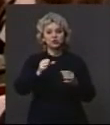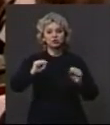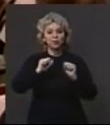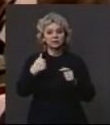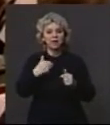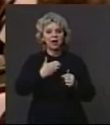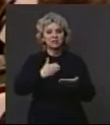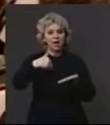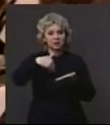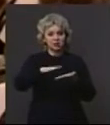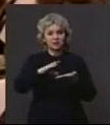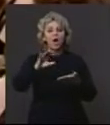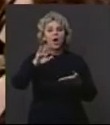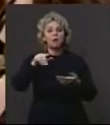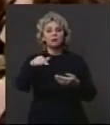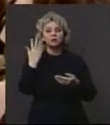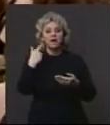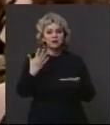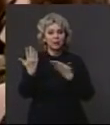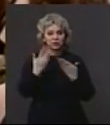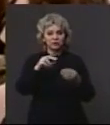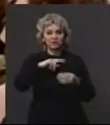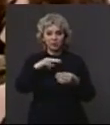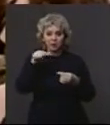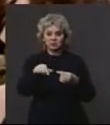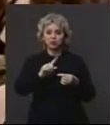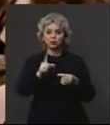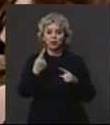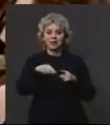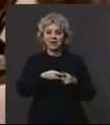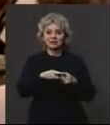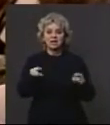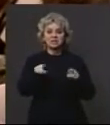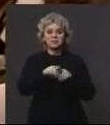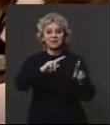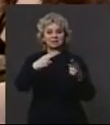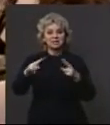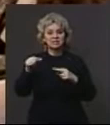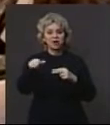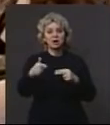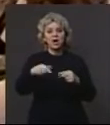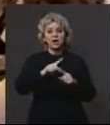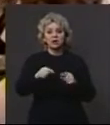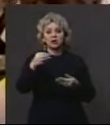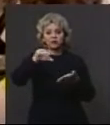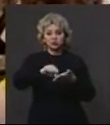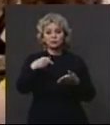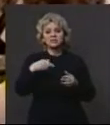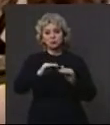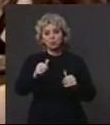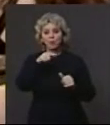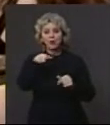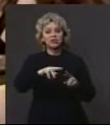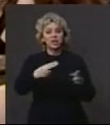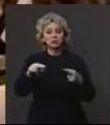Я хотел отказаться. А потом, когда вчитался, что это типа танцевального караоке, решил с детьми попробовать. Они у